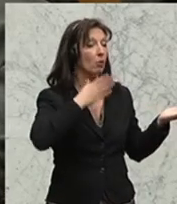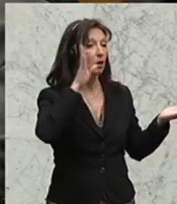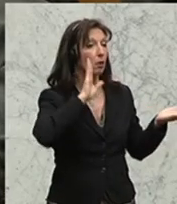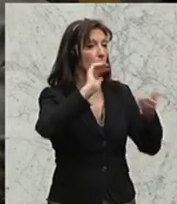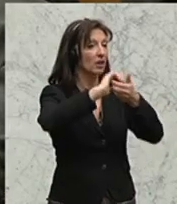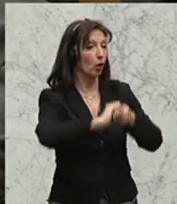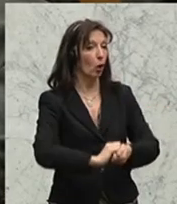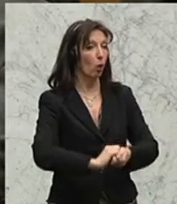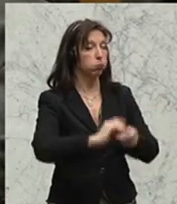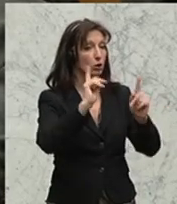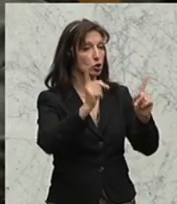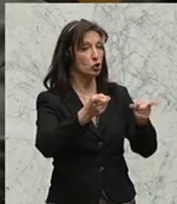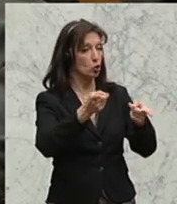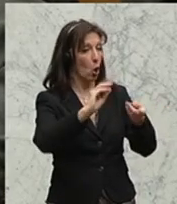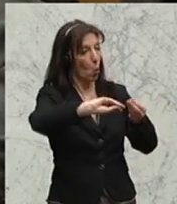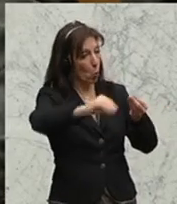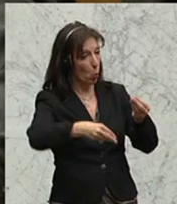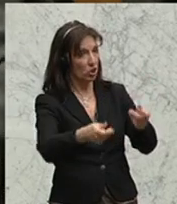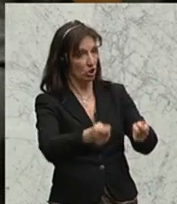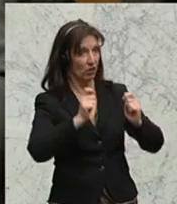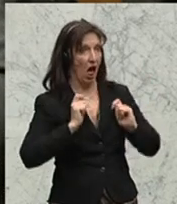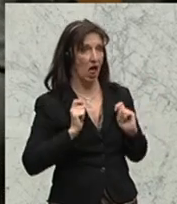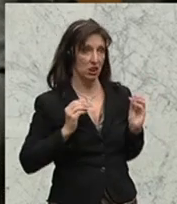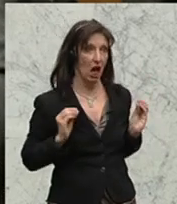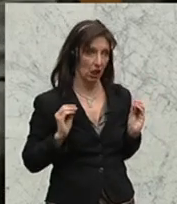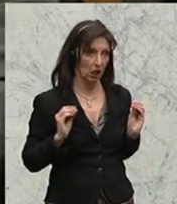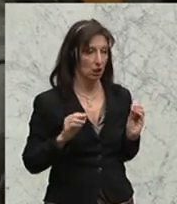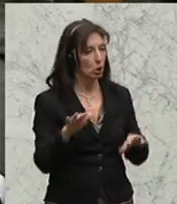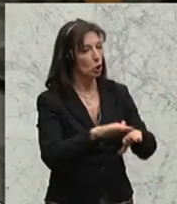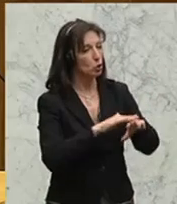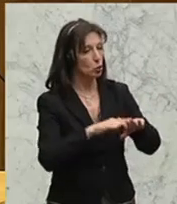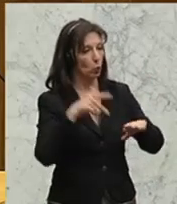dafür sorgen, dass er unterschrieben auch heraufgelegt wird? Entschuldigen Sie die Unterbrechung.